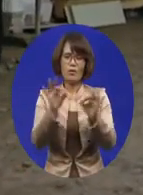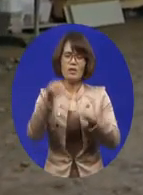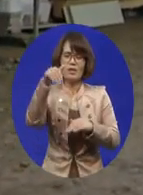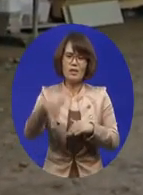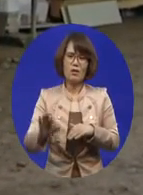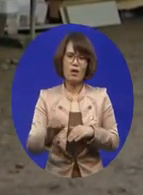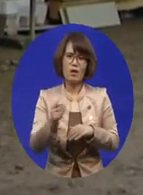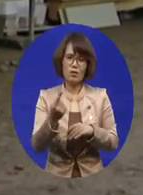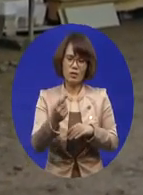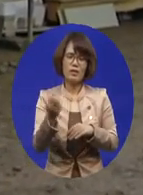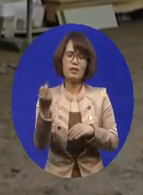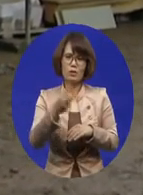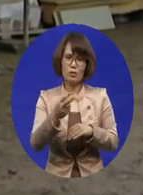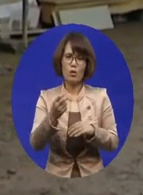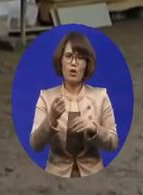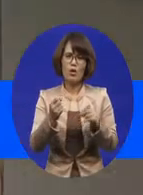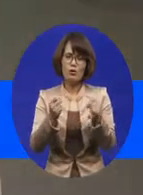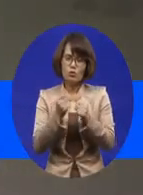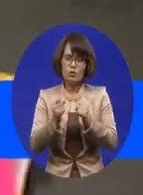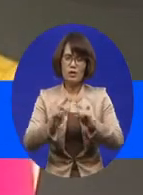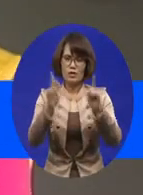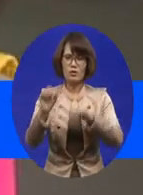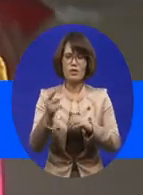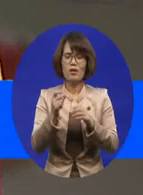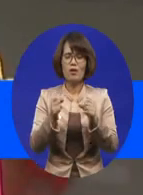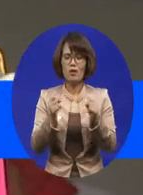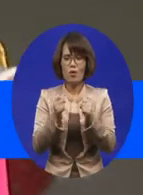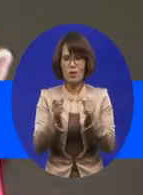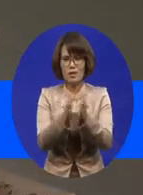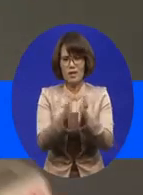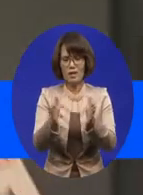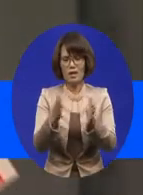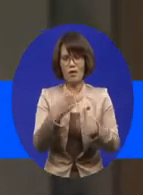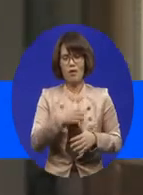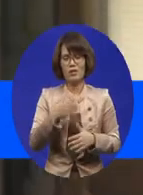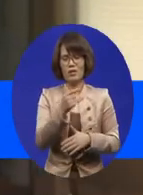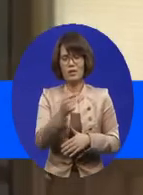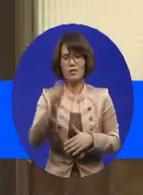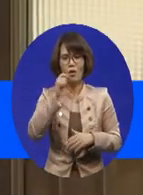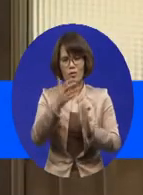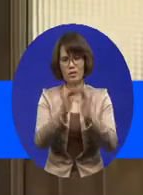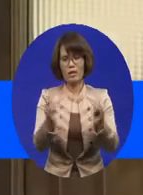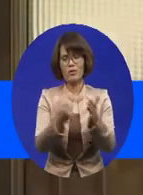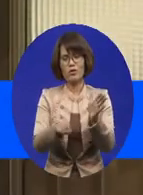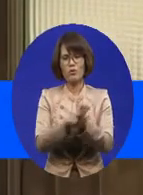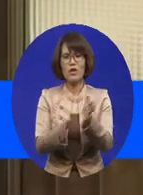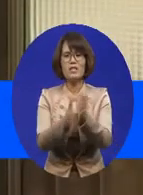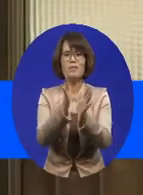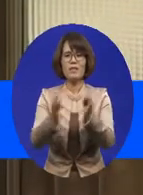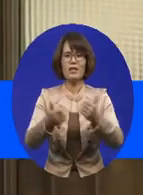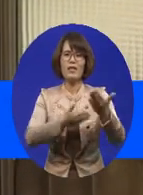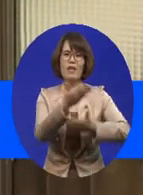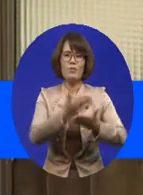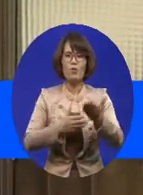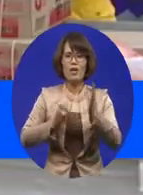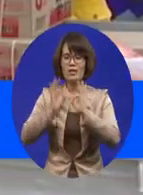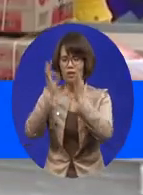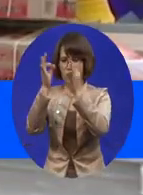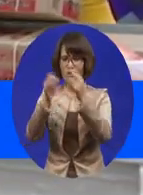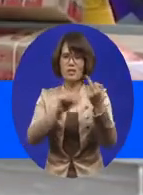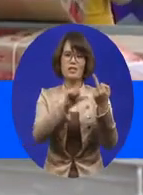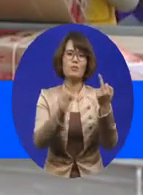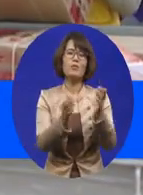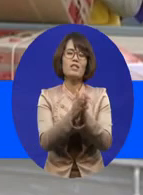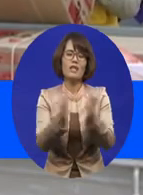나빠진 경제 상황과 예년보다 추운 날씨로 겨울의 시작부터 걱정이 앞서는 어려운 이웃들을 위한 시민들의 나눔과